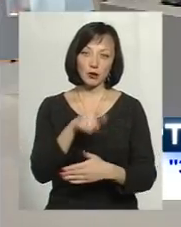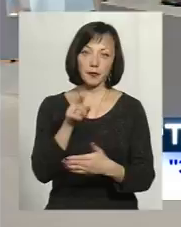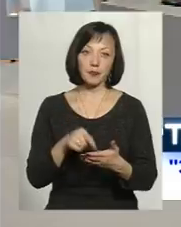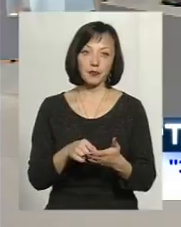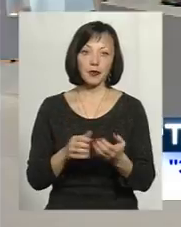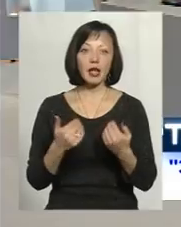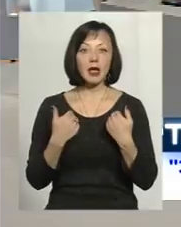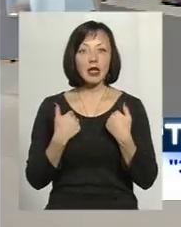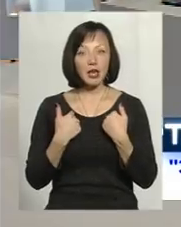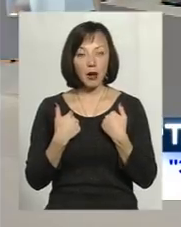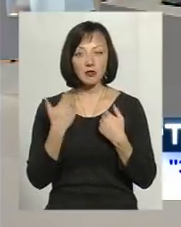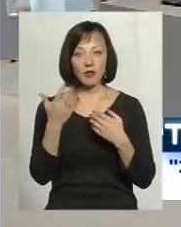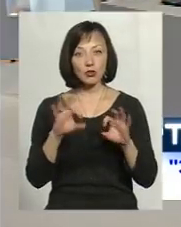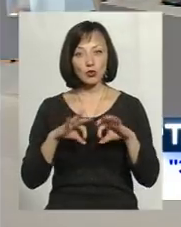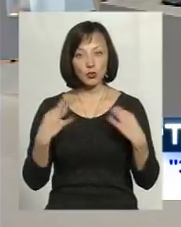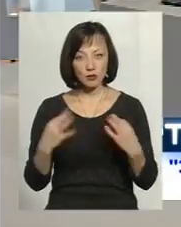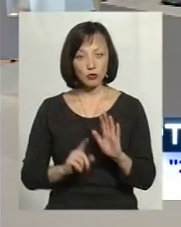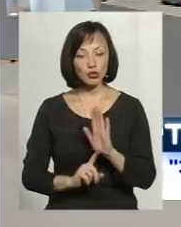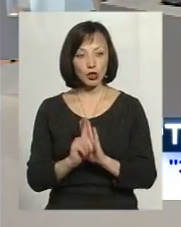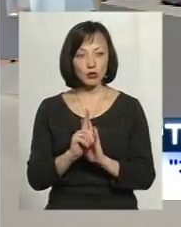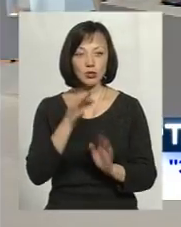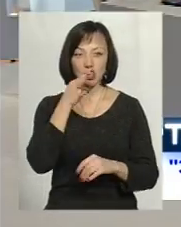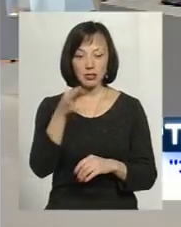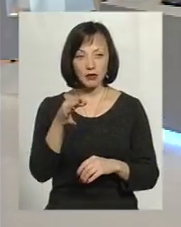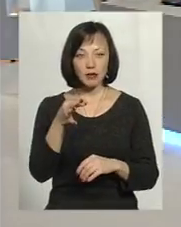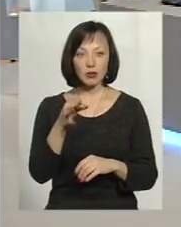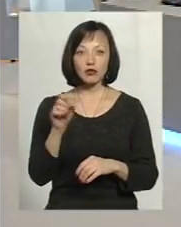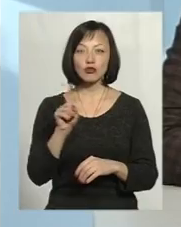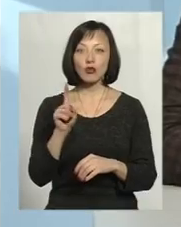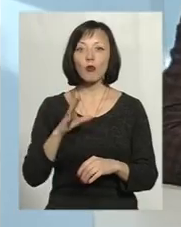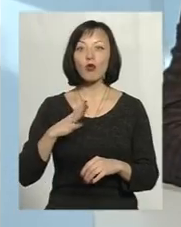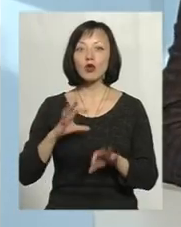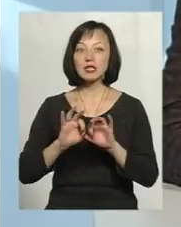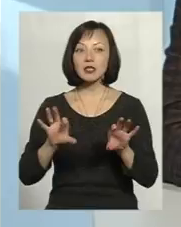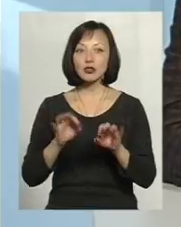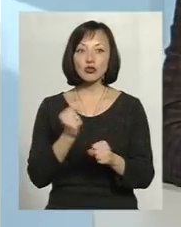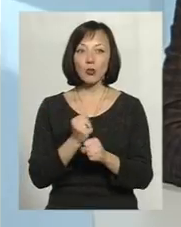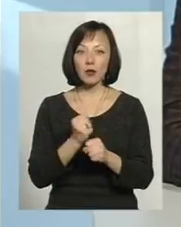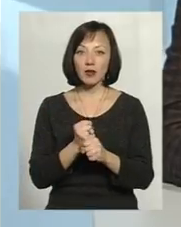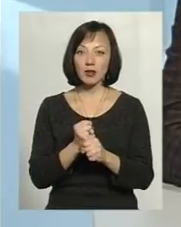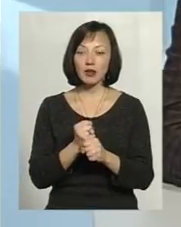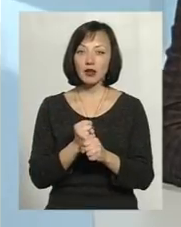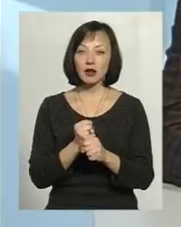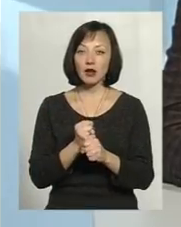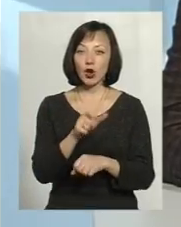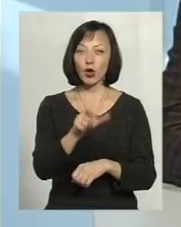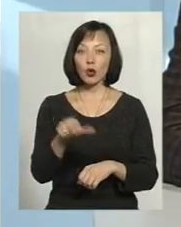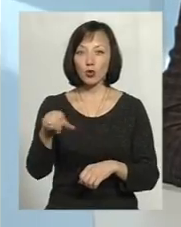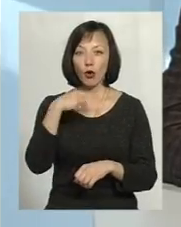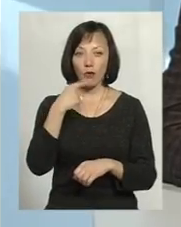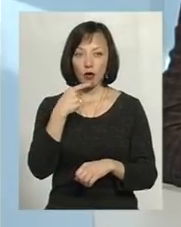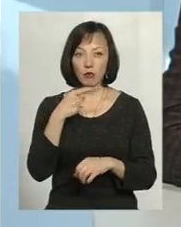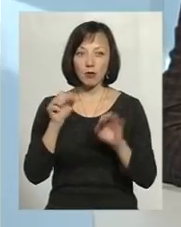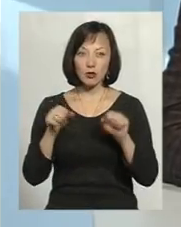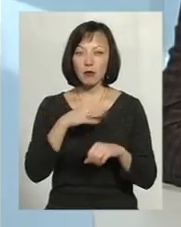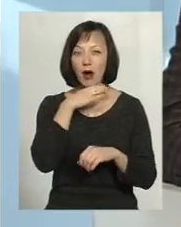Ну, я би з вашого дозволу спочатку сказав би, да, от що з того було сказано, що зроблено, да, тому що навіть люди говорять, тому що якби